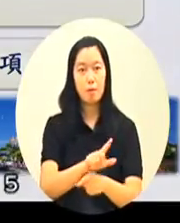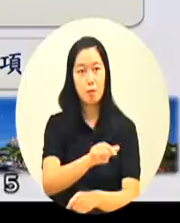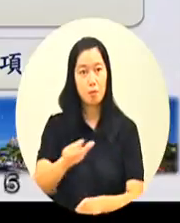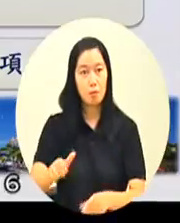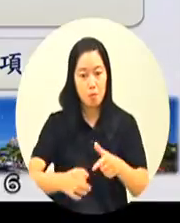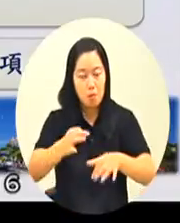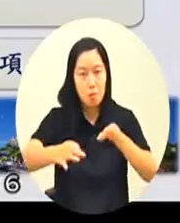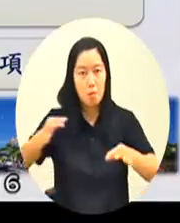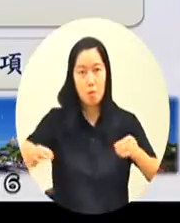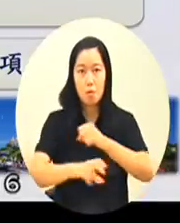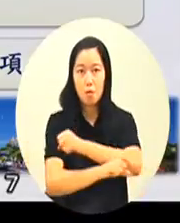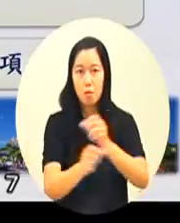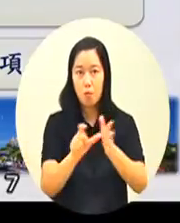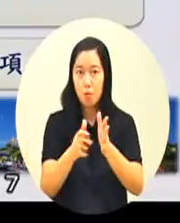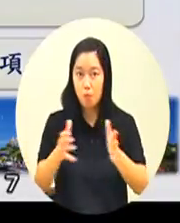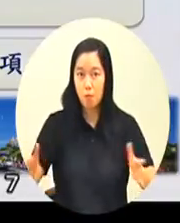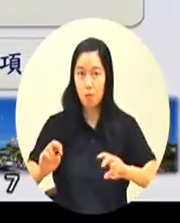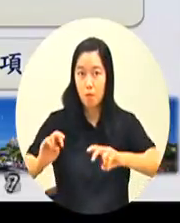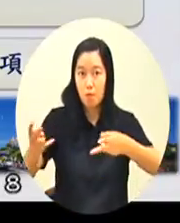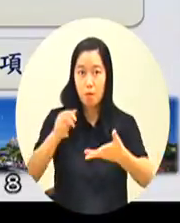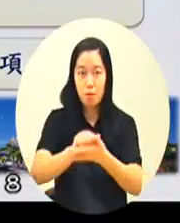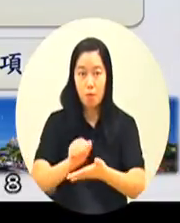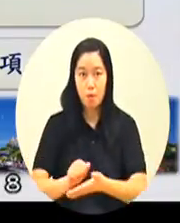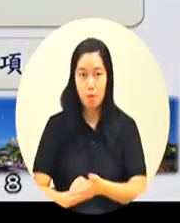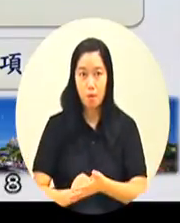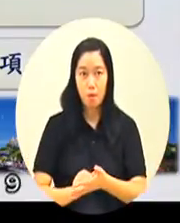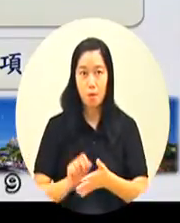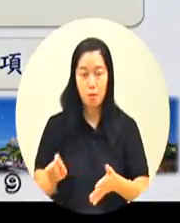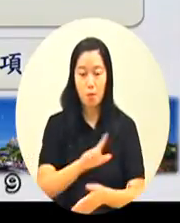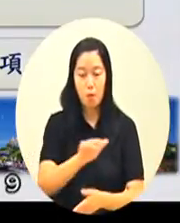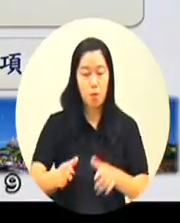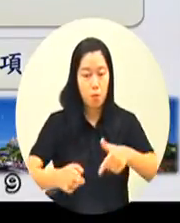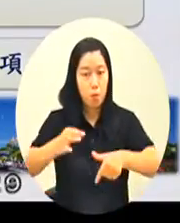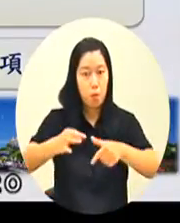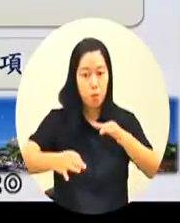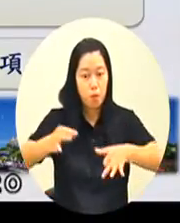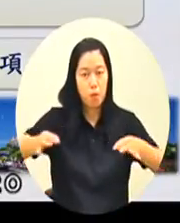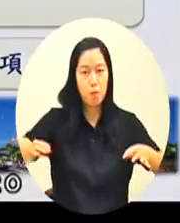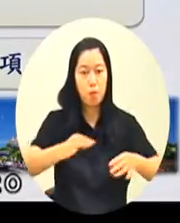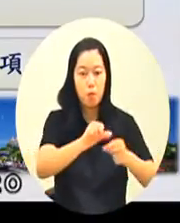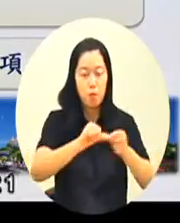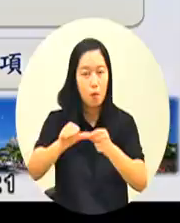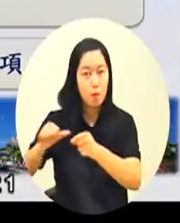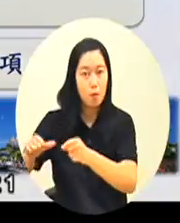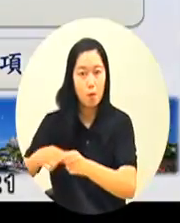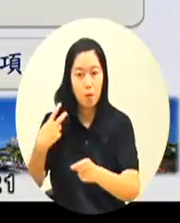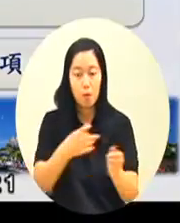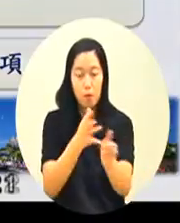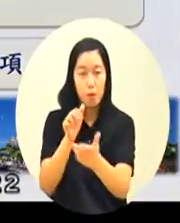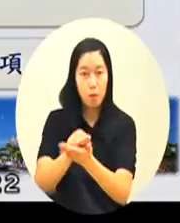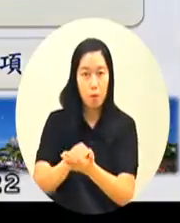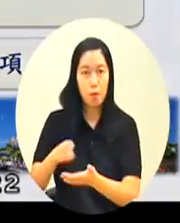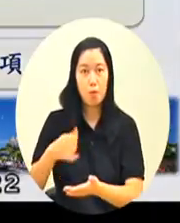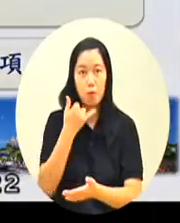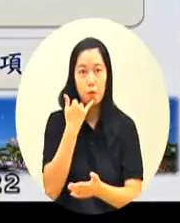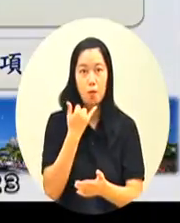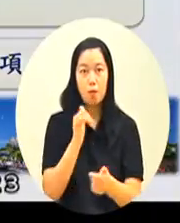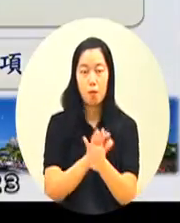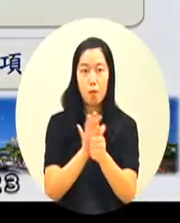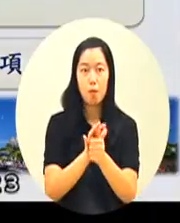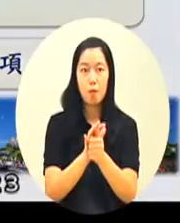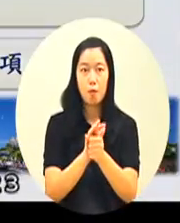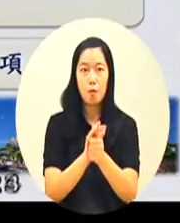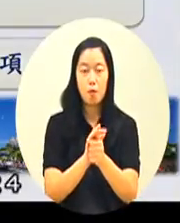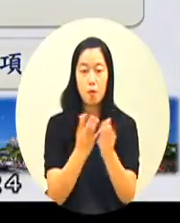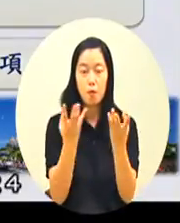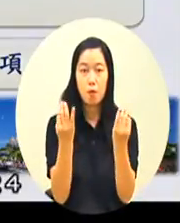的改编，那我们物价每5年重新检讨权数结构跟查价项目，以维持指数的代表性跟敏感